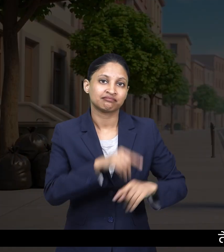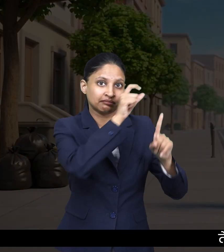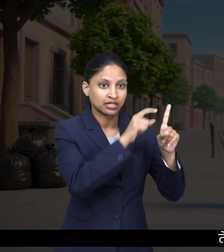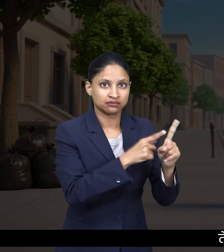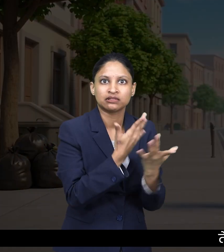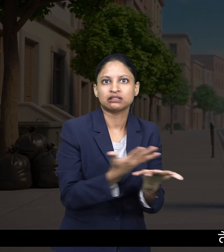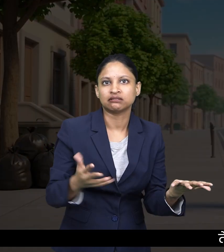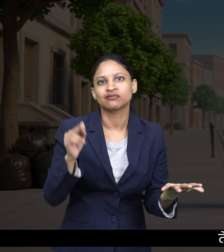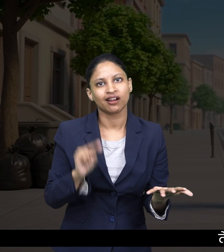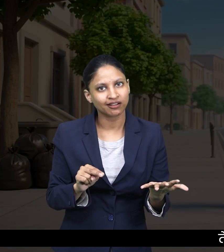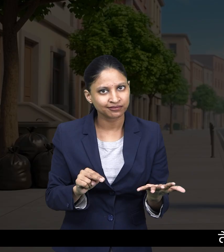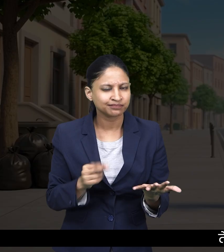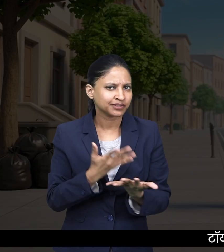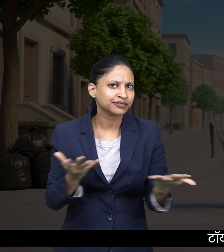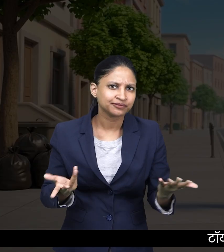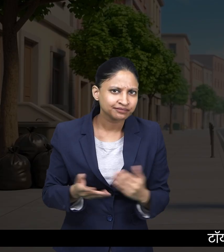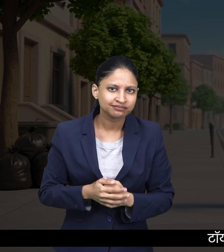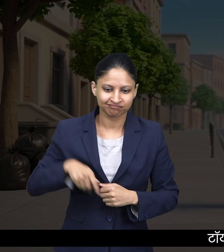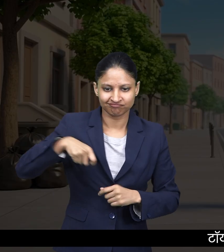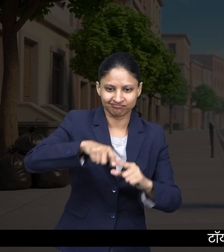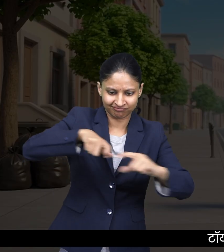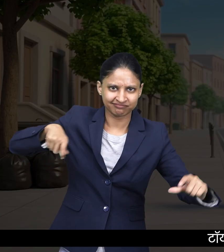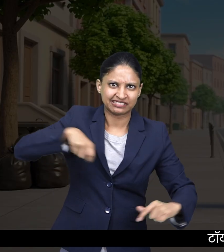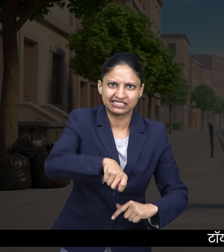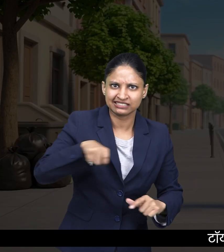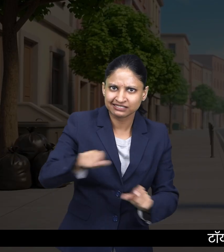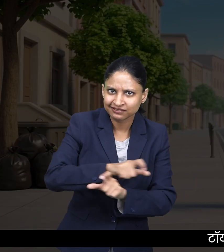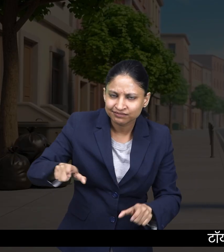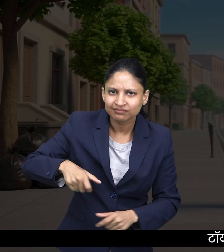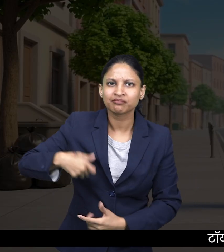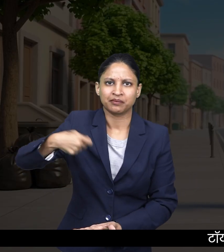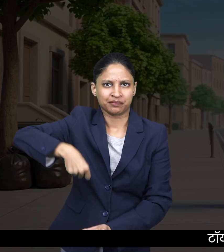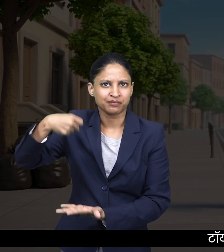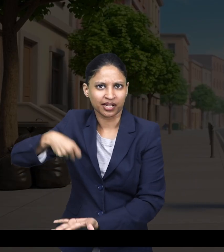ते वापरतात टॉयलेट